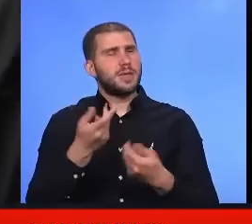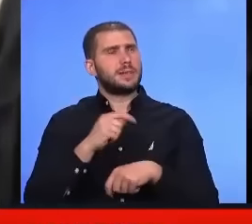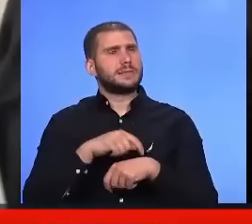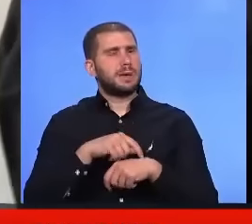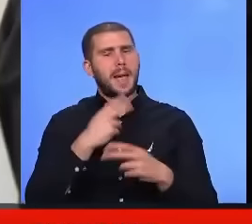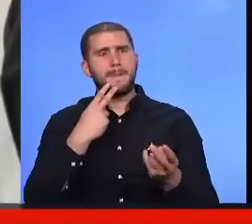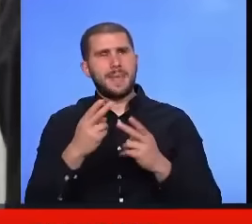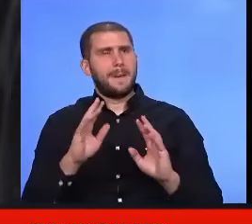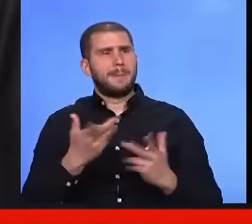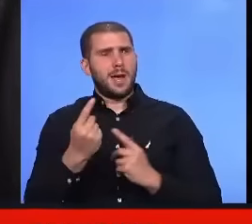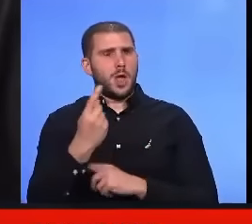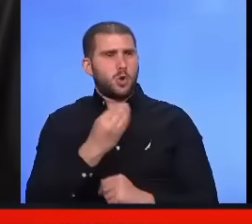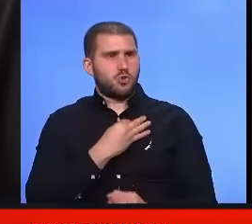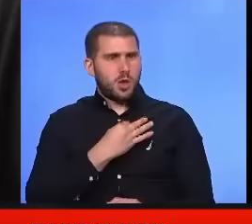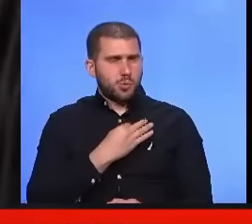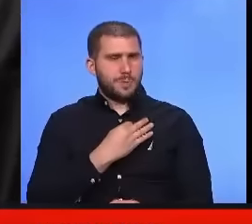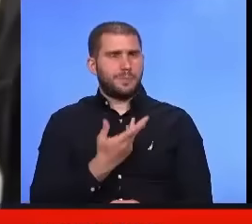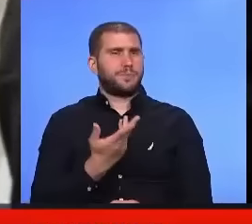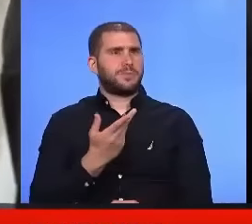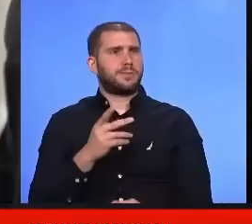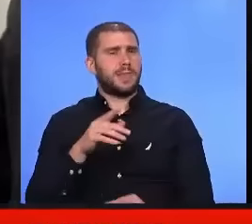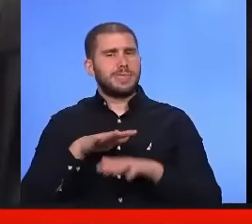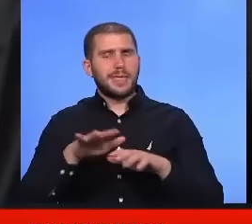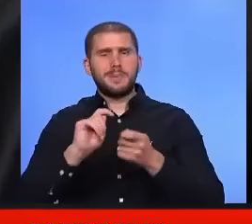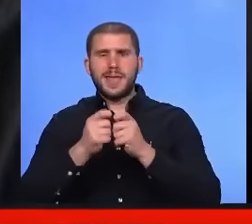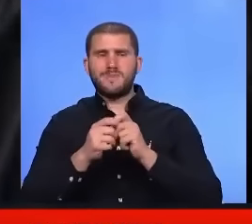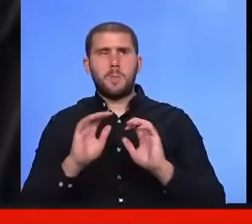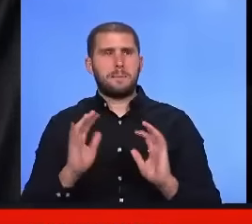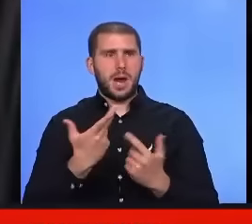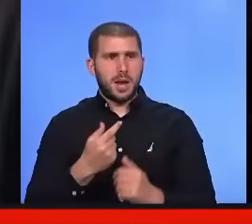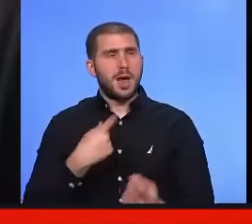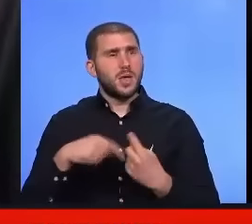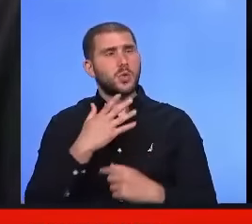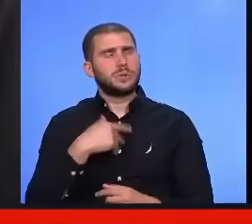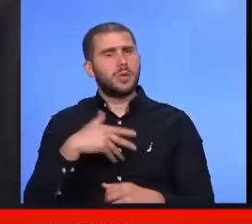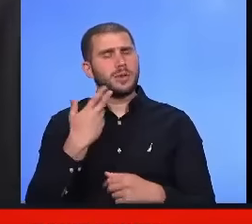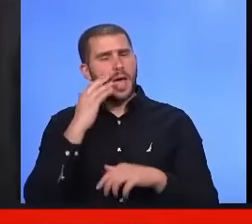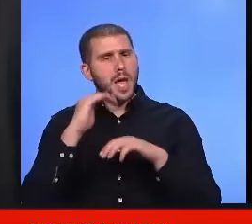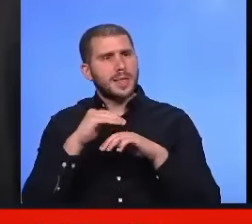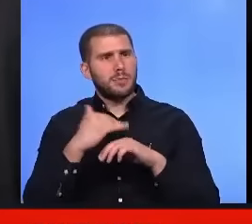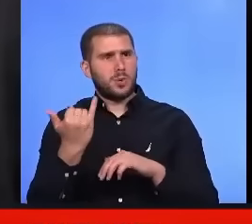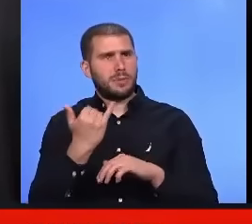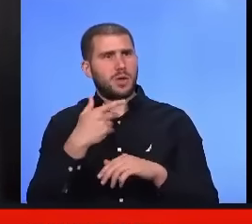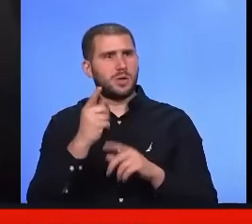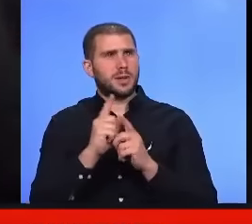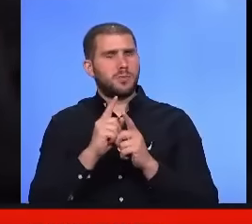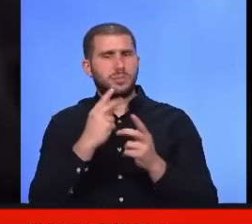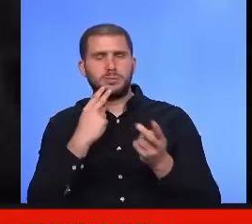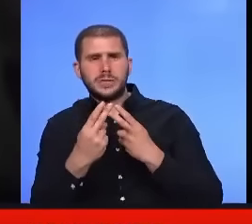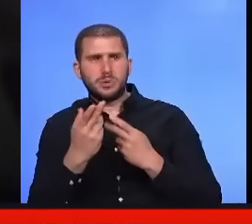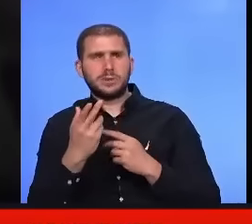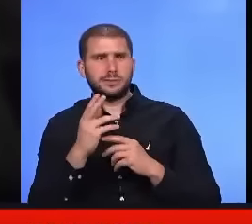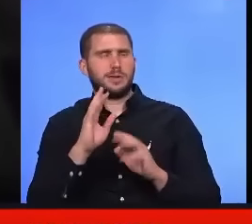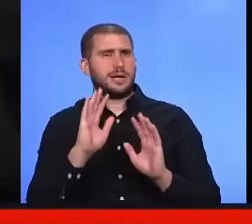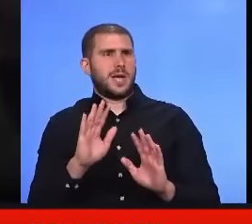כל הזמן מענה מהיר ללקוחות שלנו, טרנדים התחלפו מאוד מהר, ואנחנו רוצים להיות עדכניים, להיות רספונסיביים, וככה